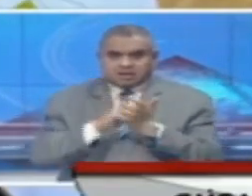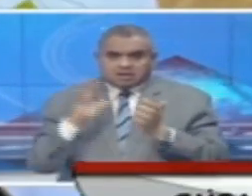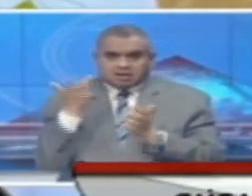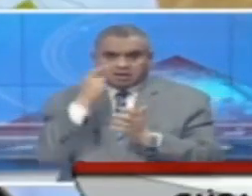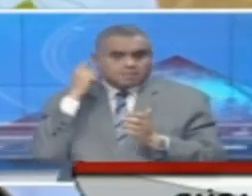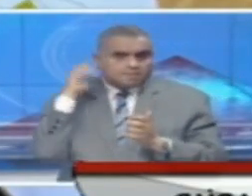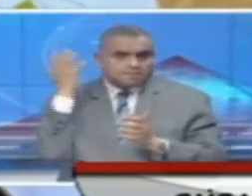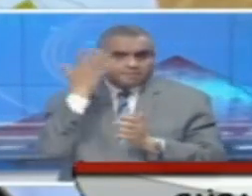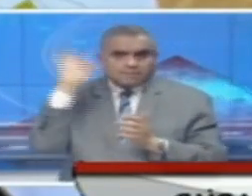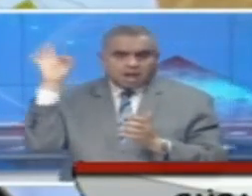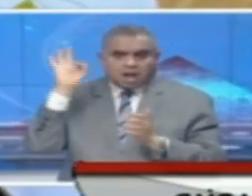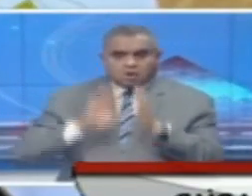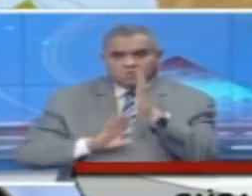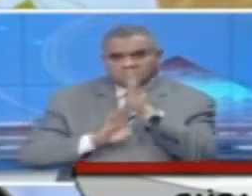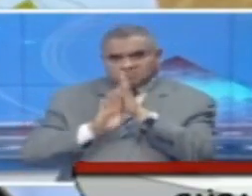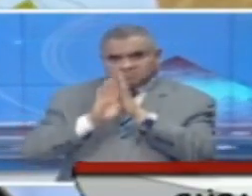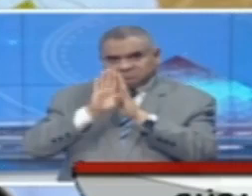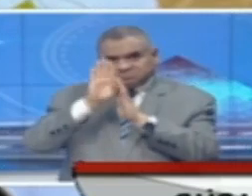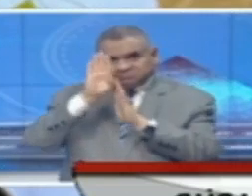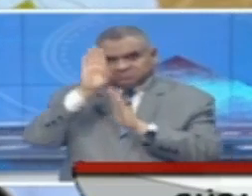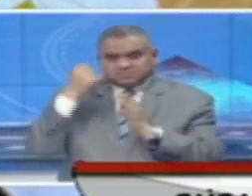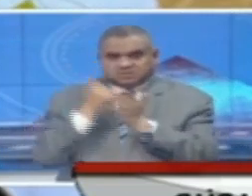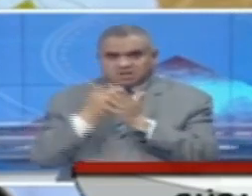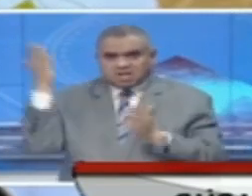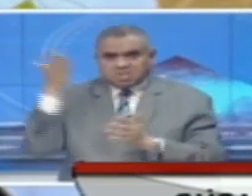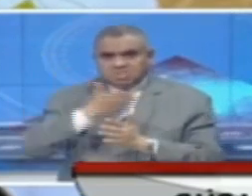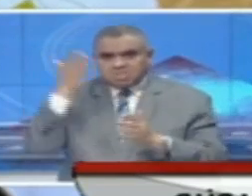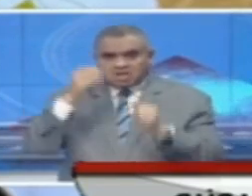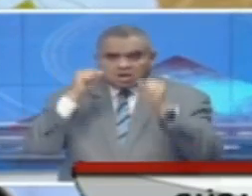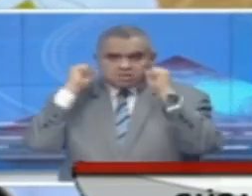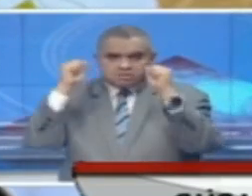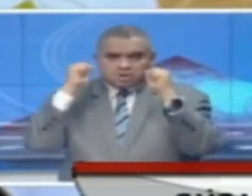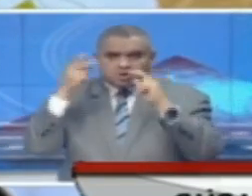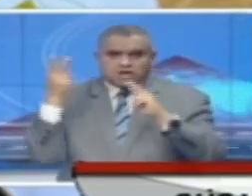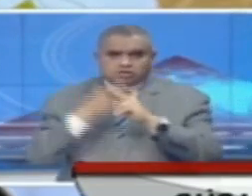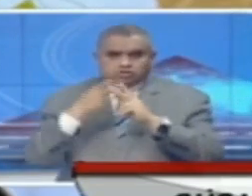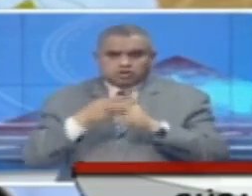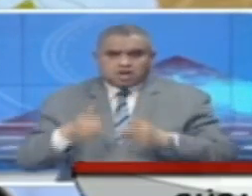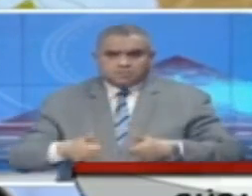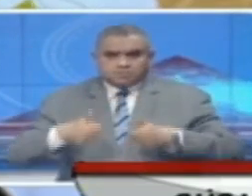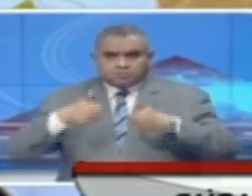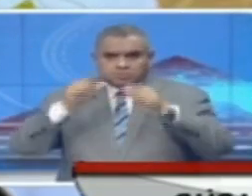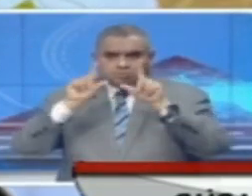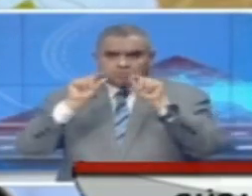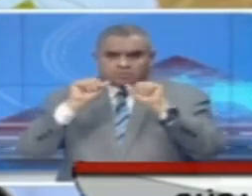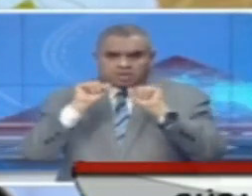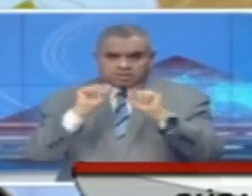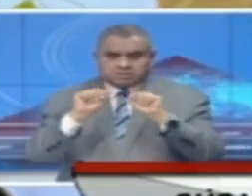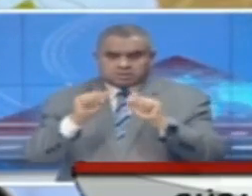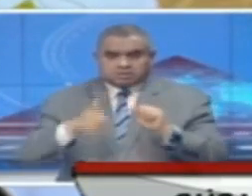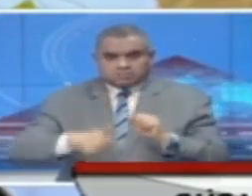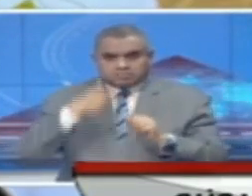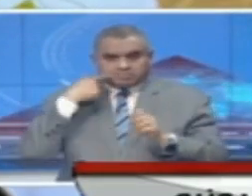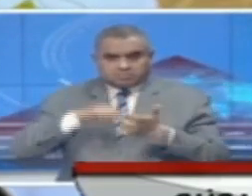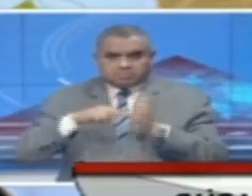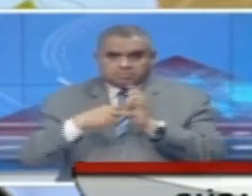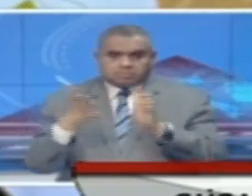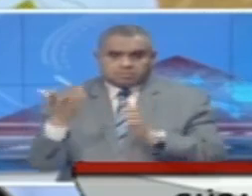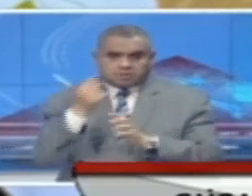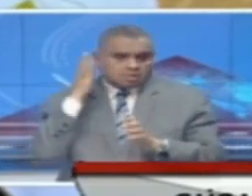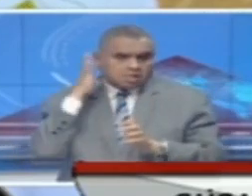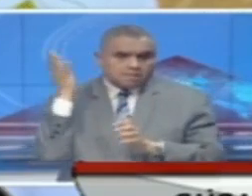نموذجا فريدا في تاريخ الثورات الشعبية، حيث جسدت